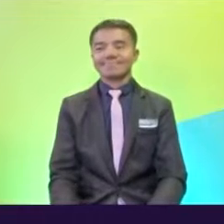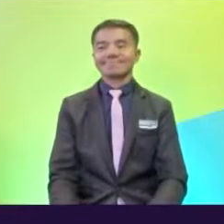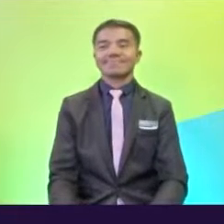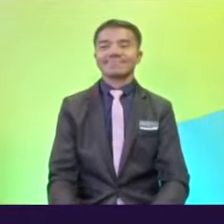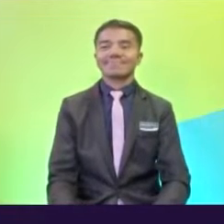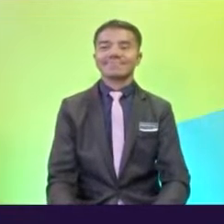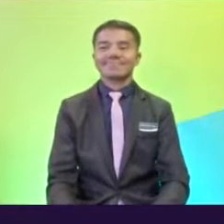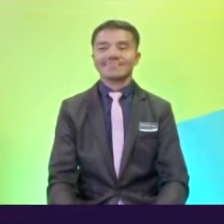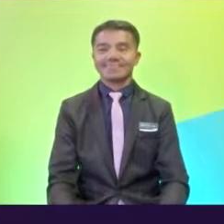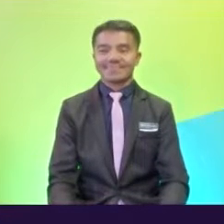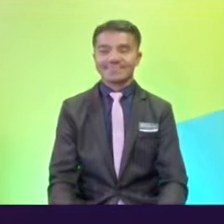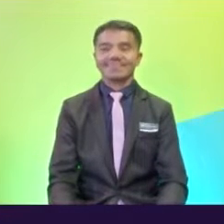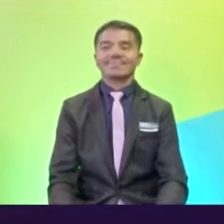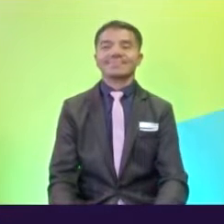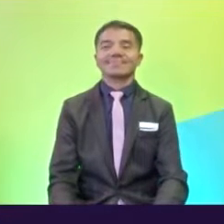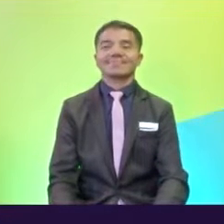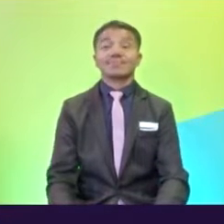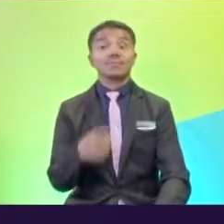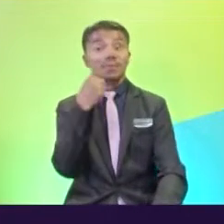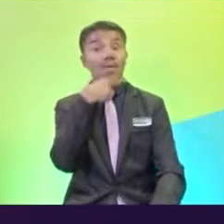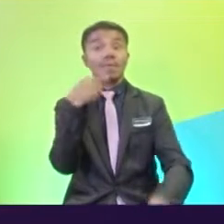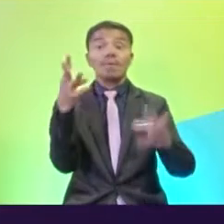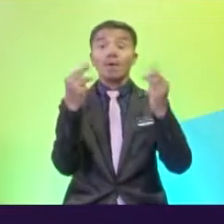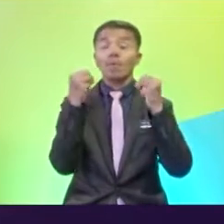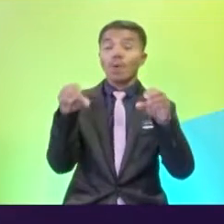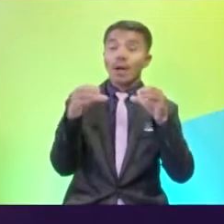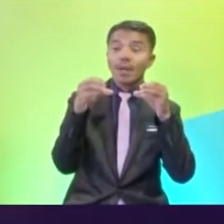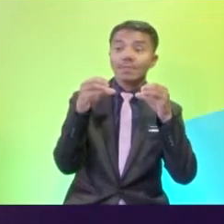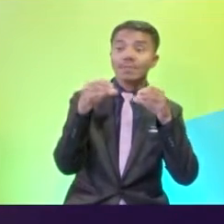jadi siapa yang membuat rumusan untuk